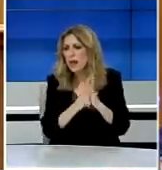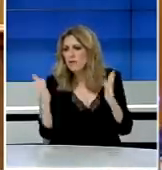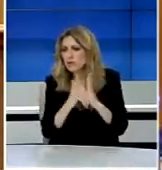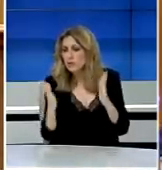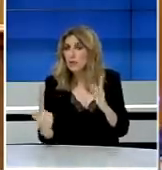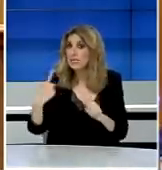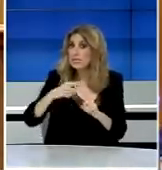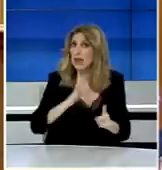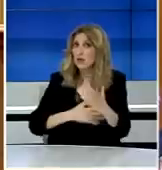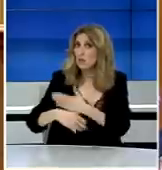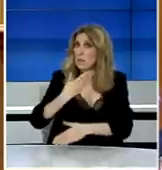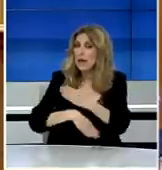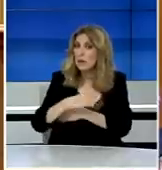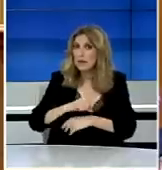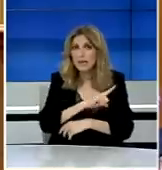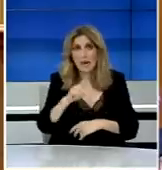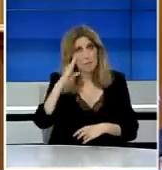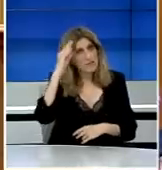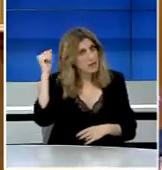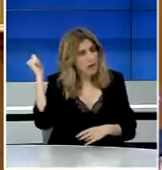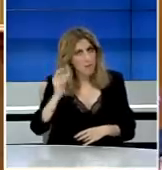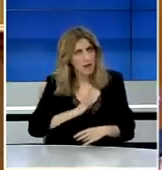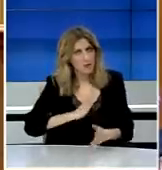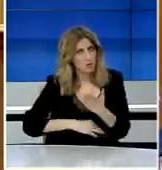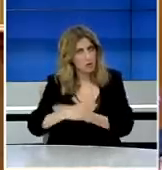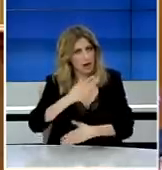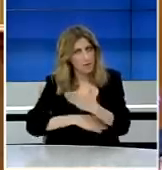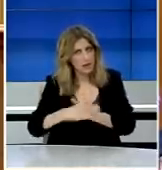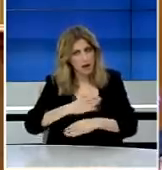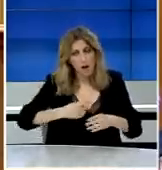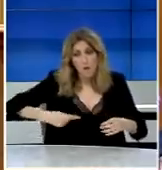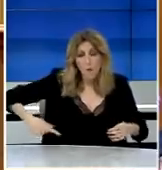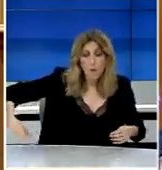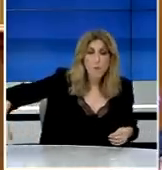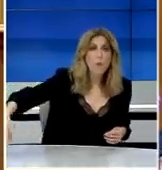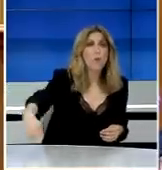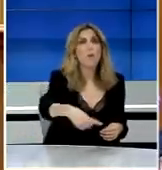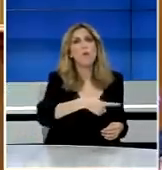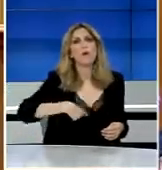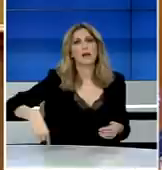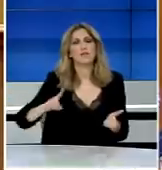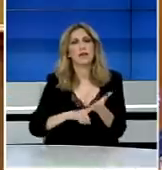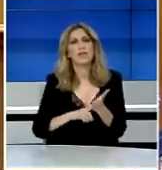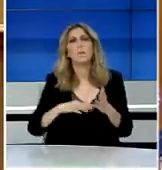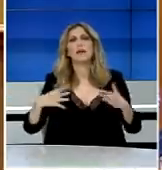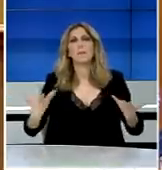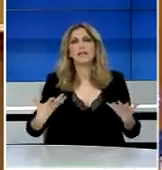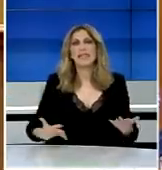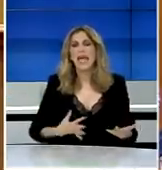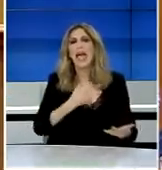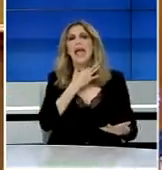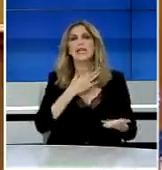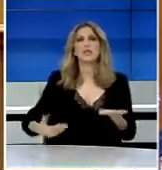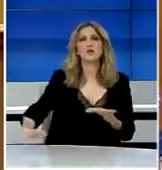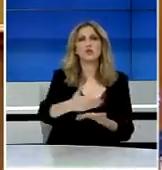αναπηρία, μην τους ξεχνάμε αυτούς τους συμπολίτες μας. Όλοι αυτοί να έχουν τη δυνατότητα ενός εκτακτου εισοδήματος. 400